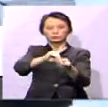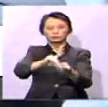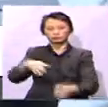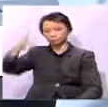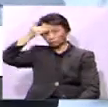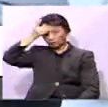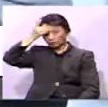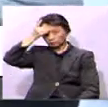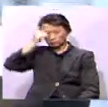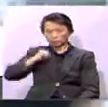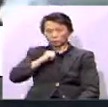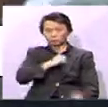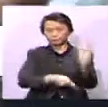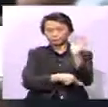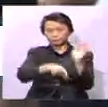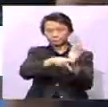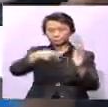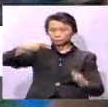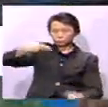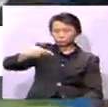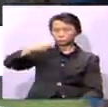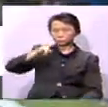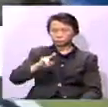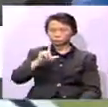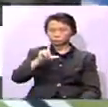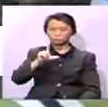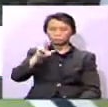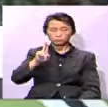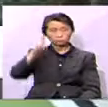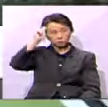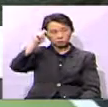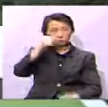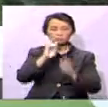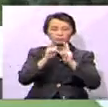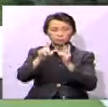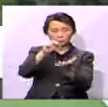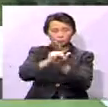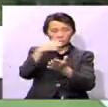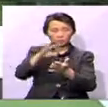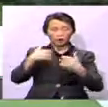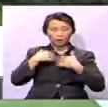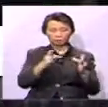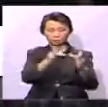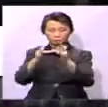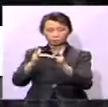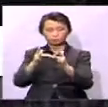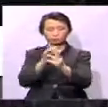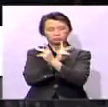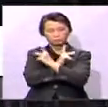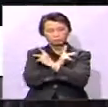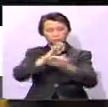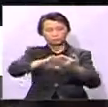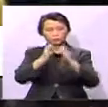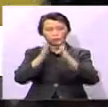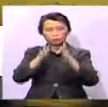Datuk Jalani yang juga Ahli Parlimen Hulu Terengganu menyatakan demikian kepada media selepas merasmikan program Jalinan Kasih Tautan Budi Komuniti